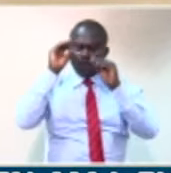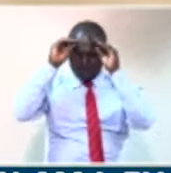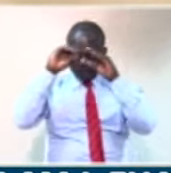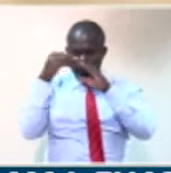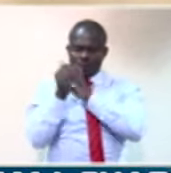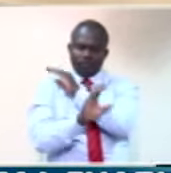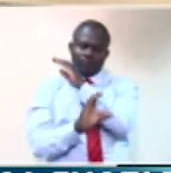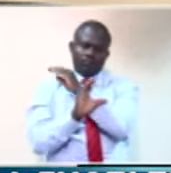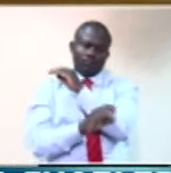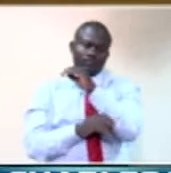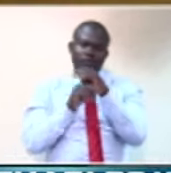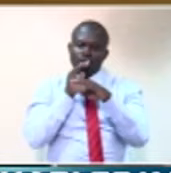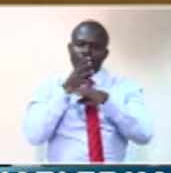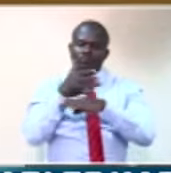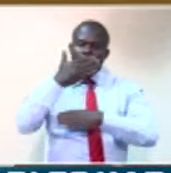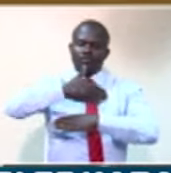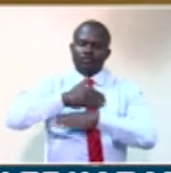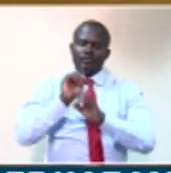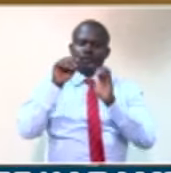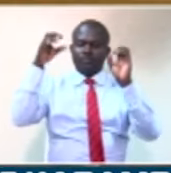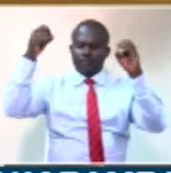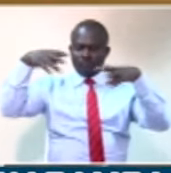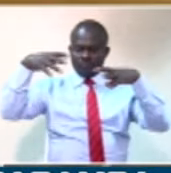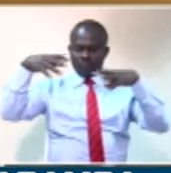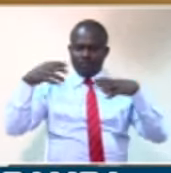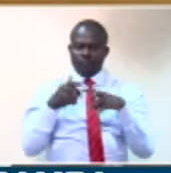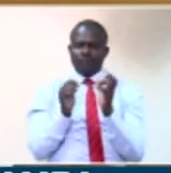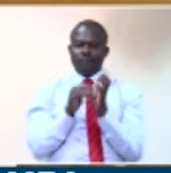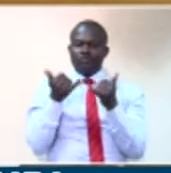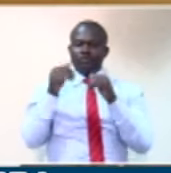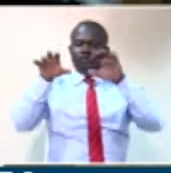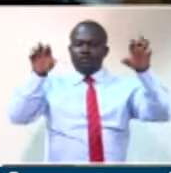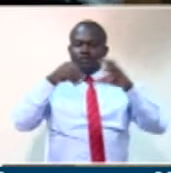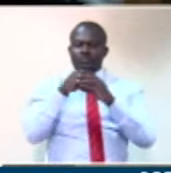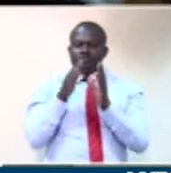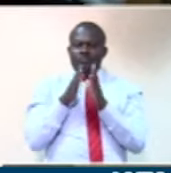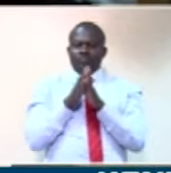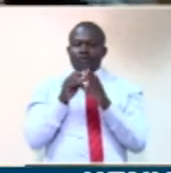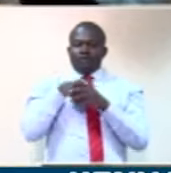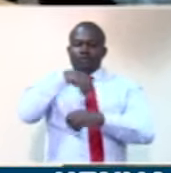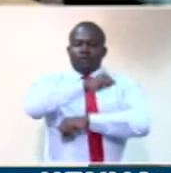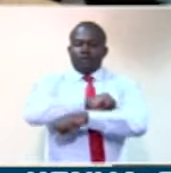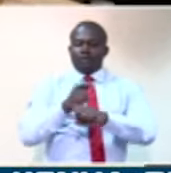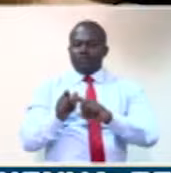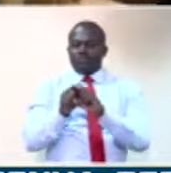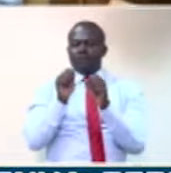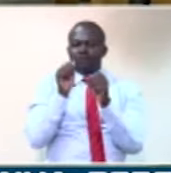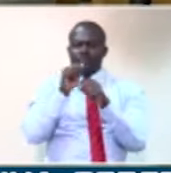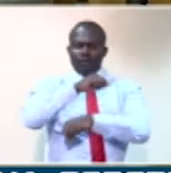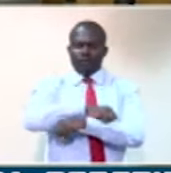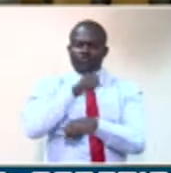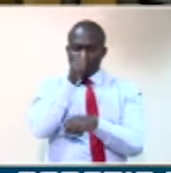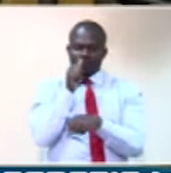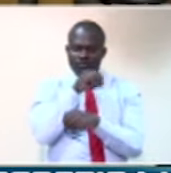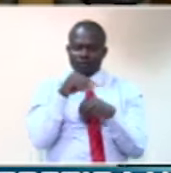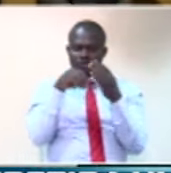Rwanda, abatambutse umupaka berekezaga i Kigali. Magingo aya hirya no hino muri uyu mujyi hari ibigo binyuranye by'amashuri yigenga